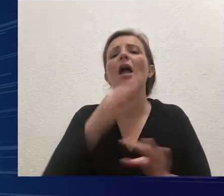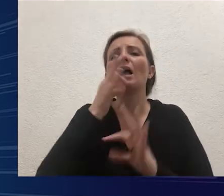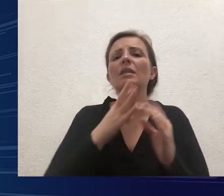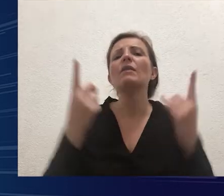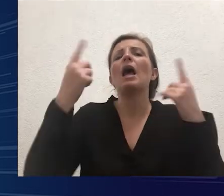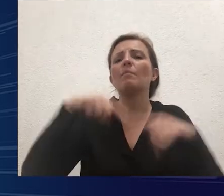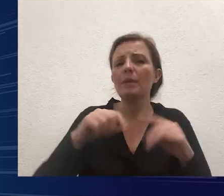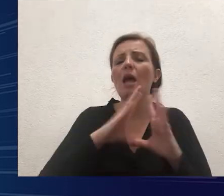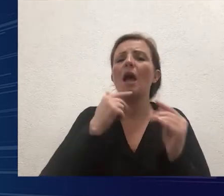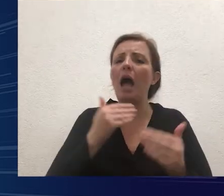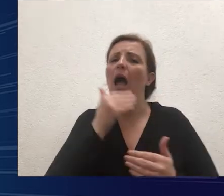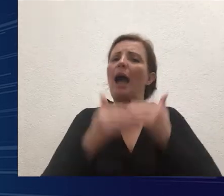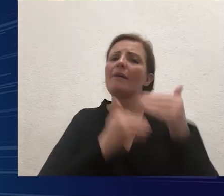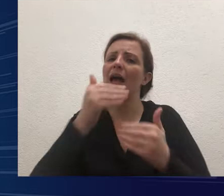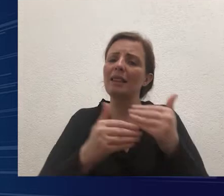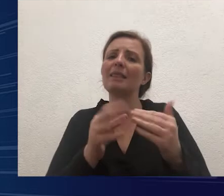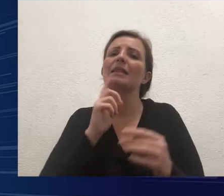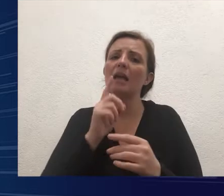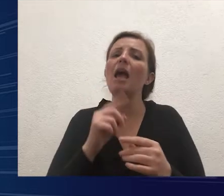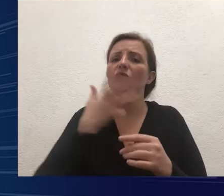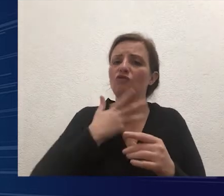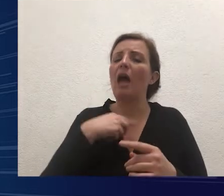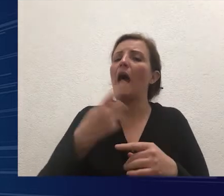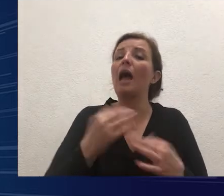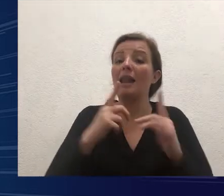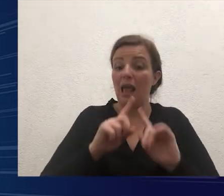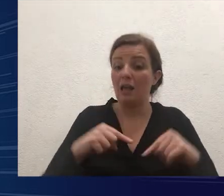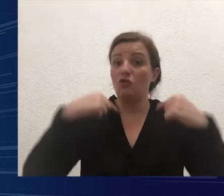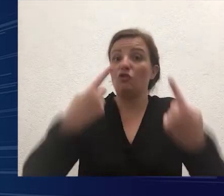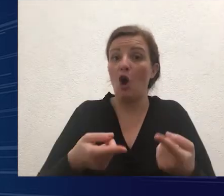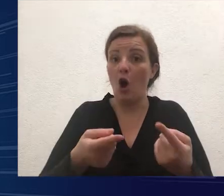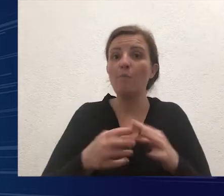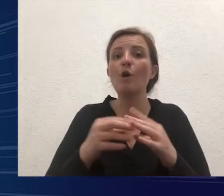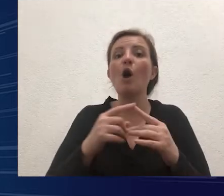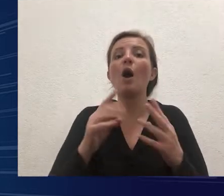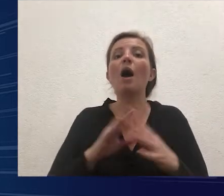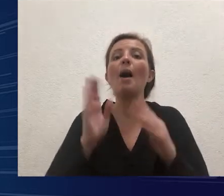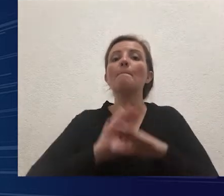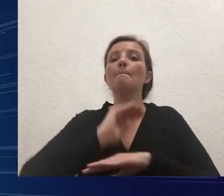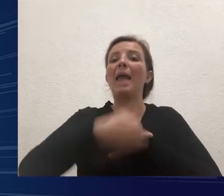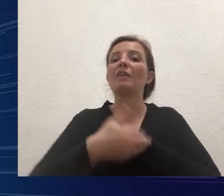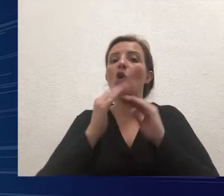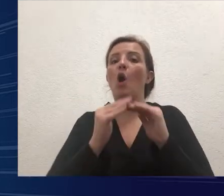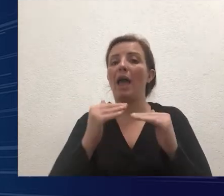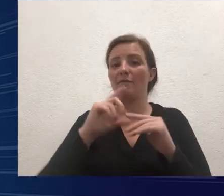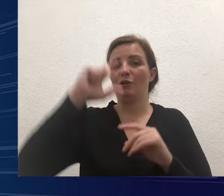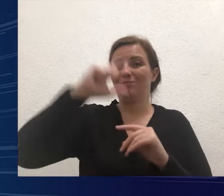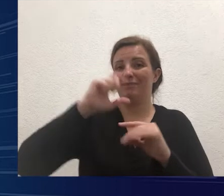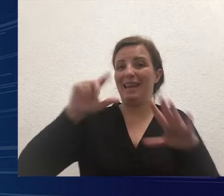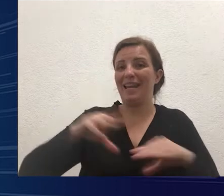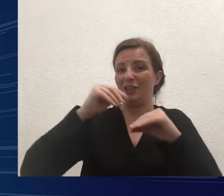aspetti di questo tipo sopravvivono per esempio nella immediatamente successiva fase altomedievale